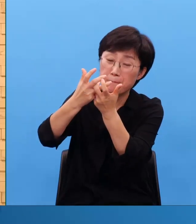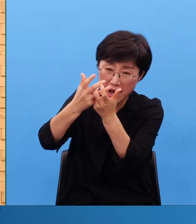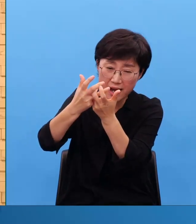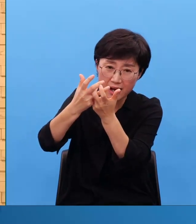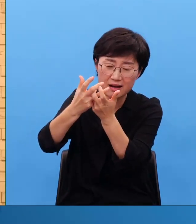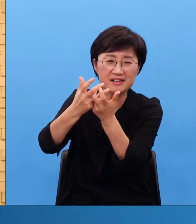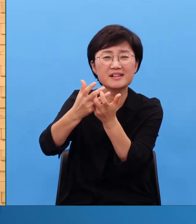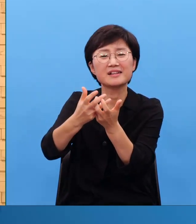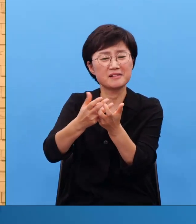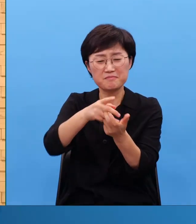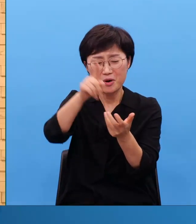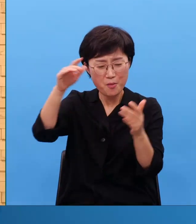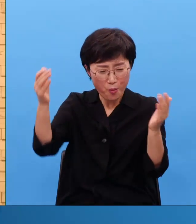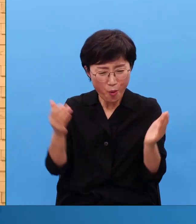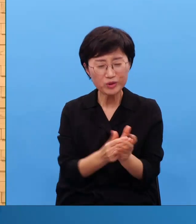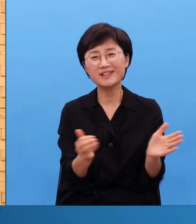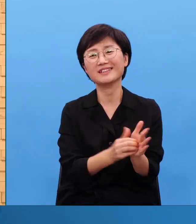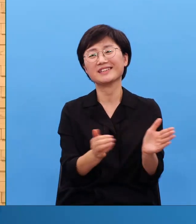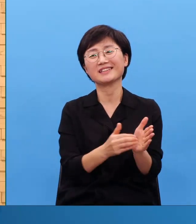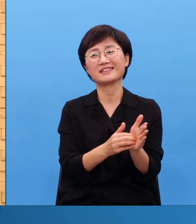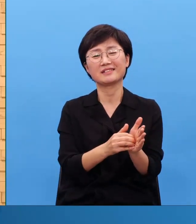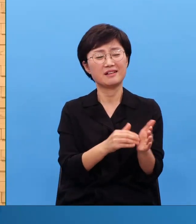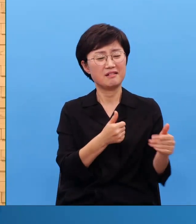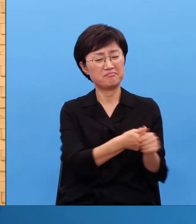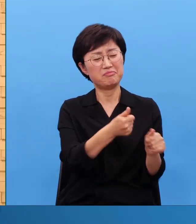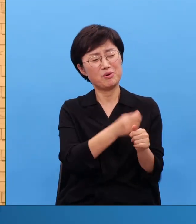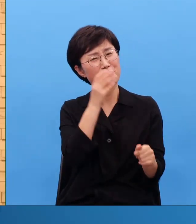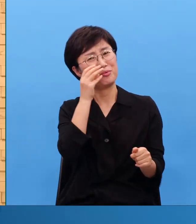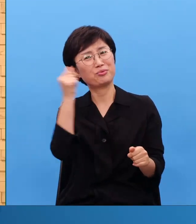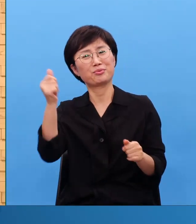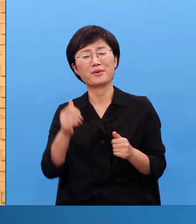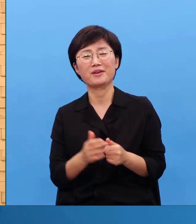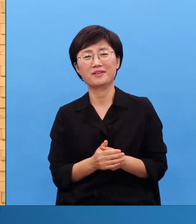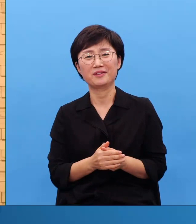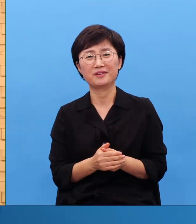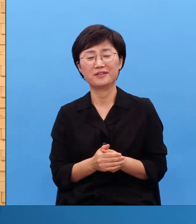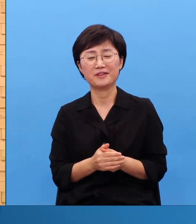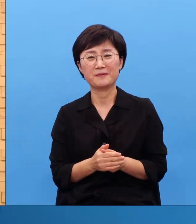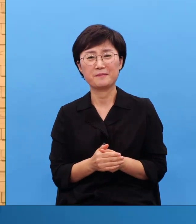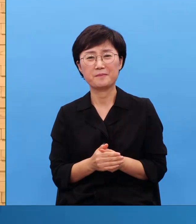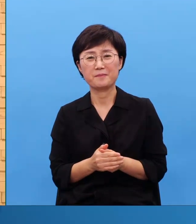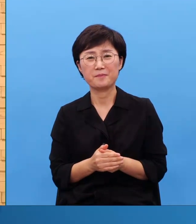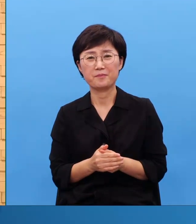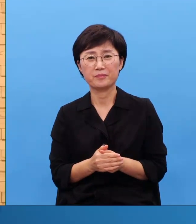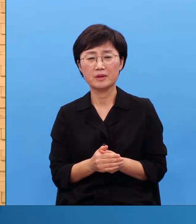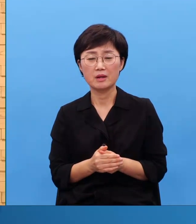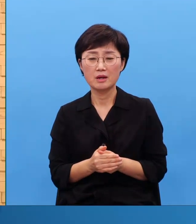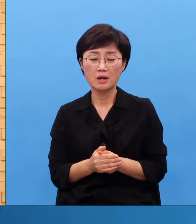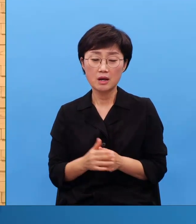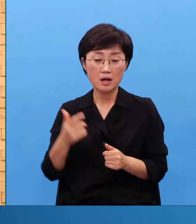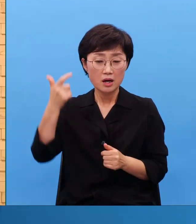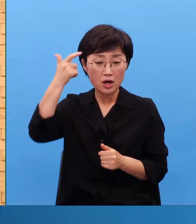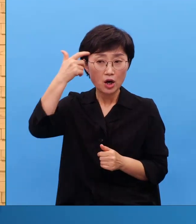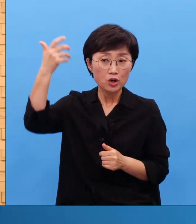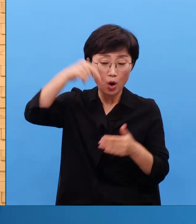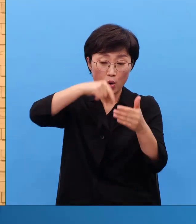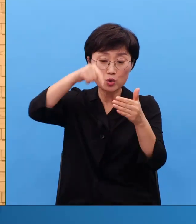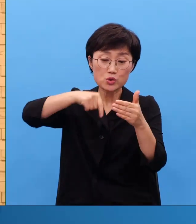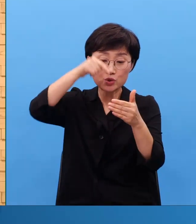grumble, and that is embraced inside of your soul, that's it for you. 그럼 이 그냥 끝나잖아요. And it doesn't just end there. 영원하고